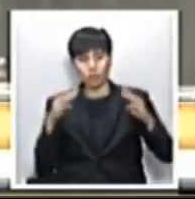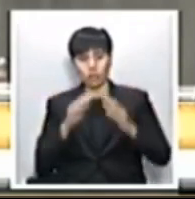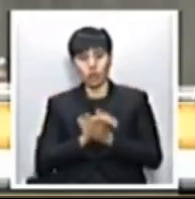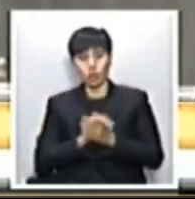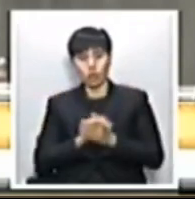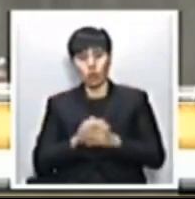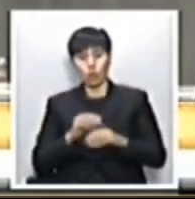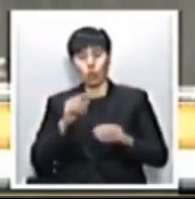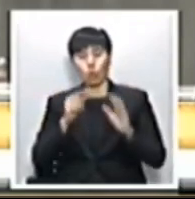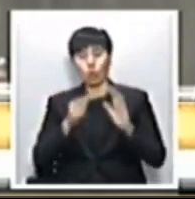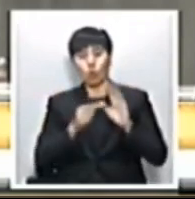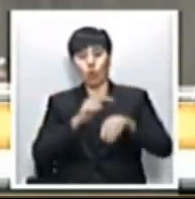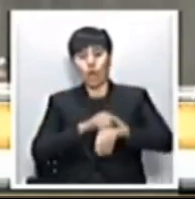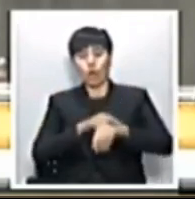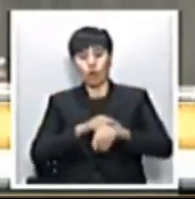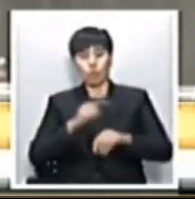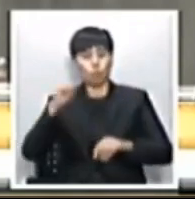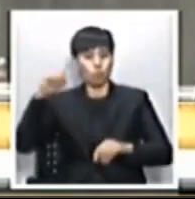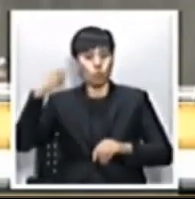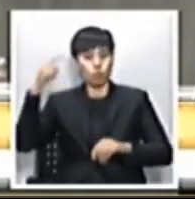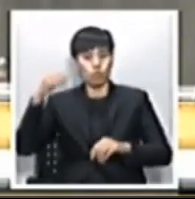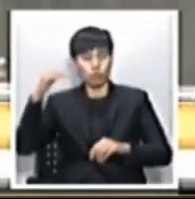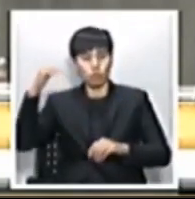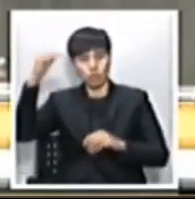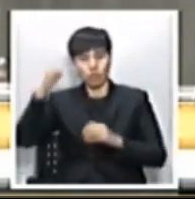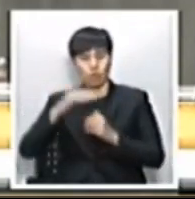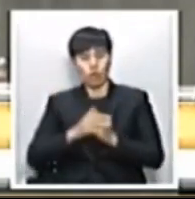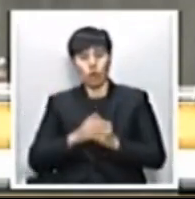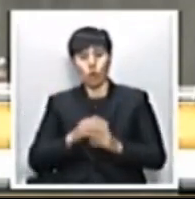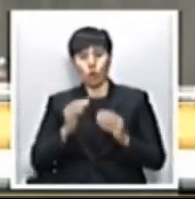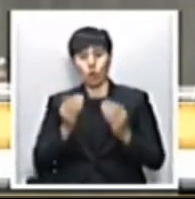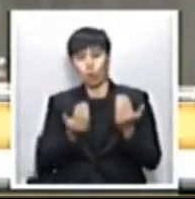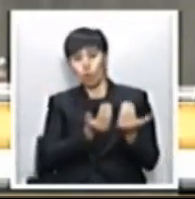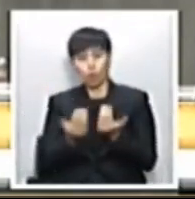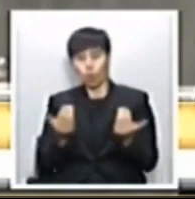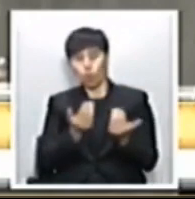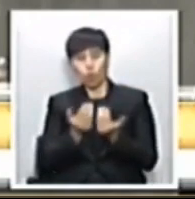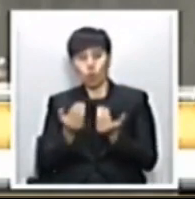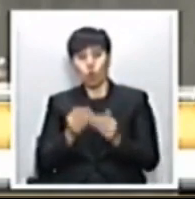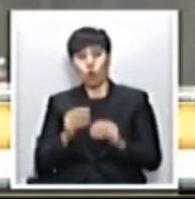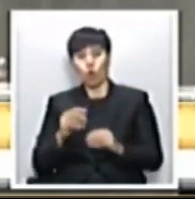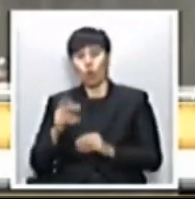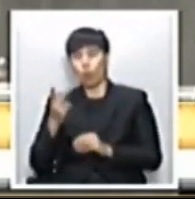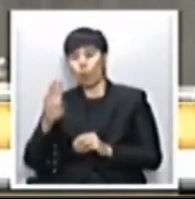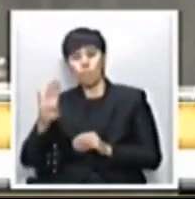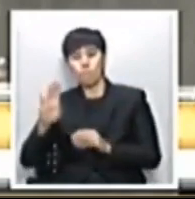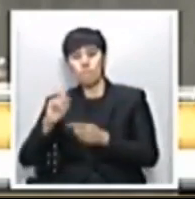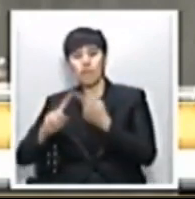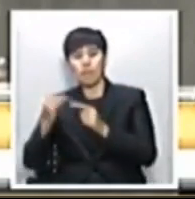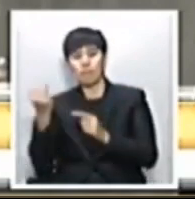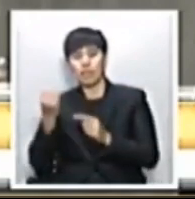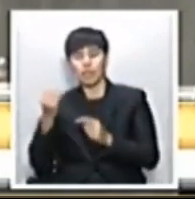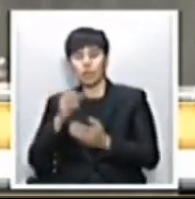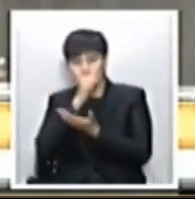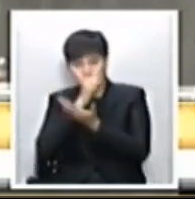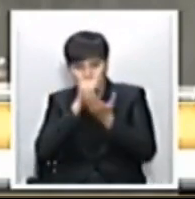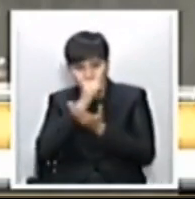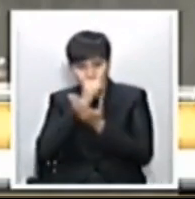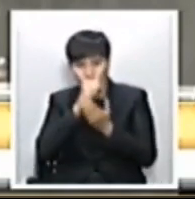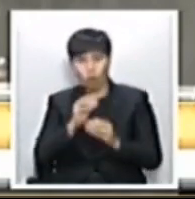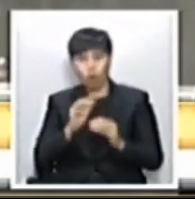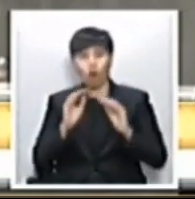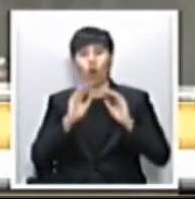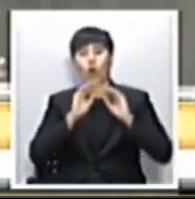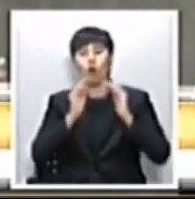าวของน้องแก้มทำให้ลูกไปคบหาเพื่อนที่ไม่ดีแล้วติดสารเสพติดอยู่พักหนึ่งครอบครัวจึงต้องคุย